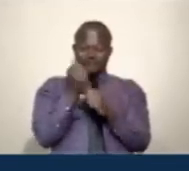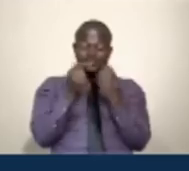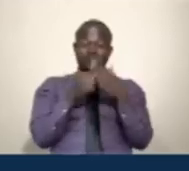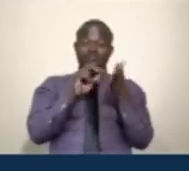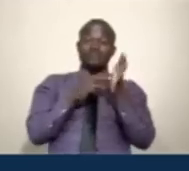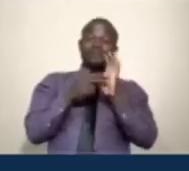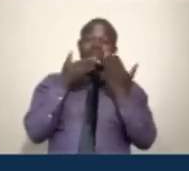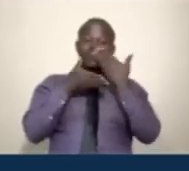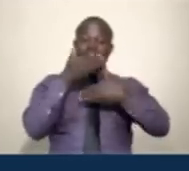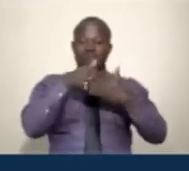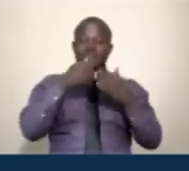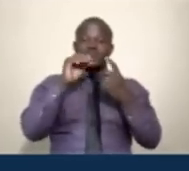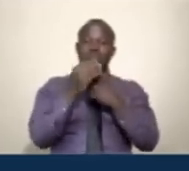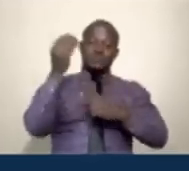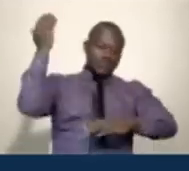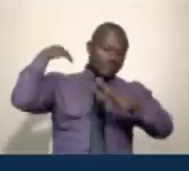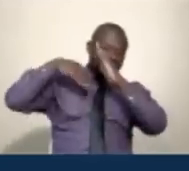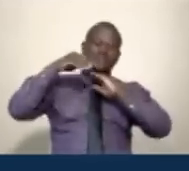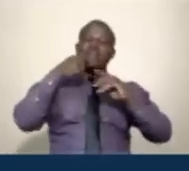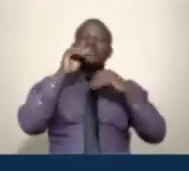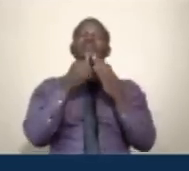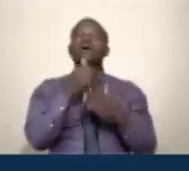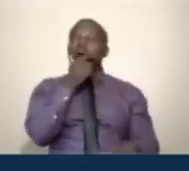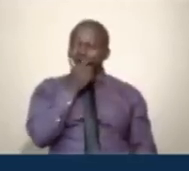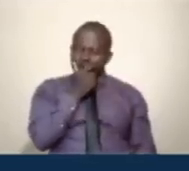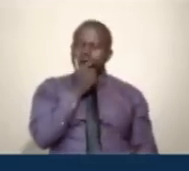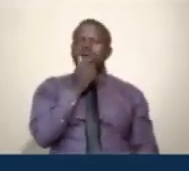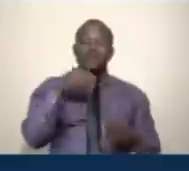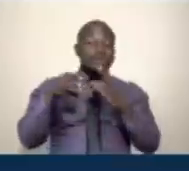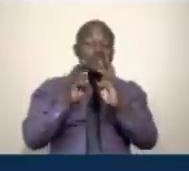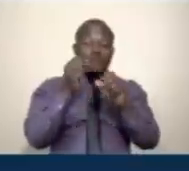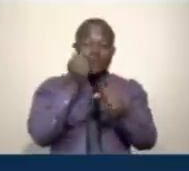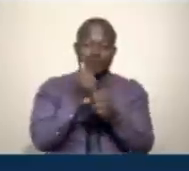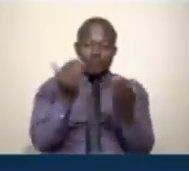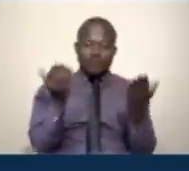kiganiro twagiranye tuvuge nk'umuco wa kera azavuga ati kumbe ni gutya byari bimeze.